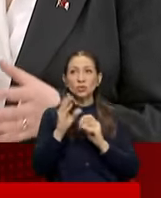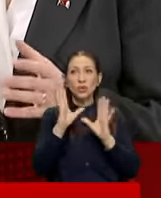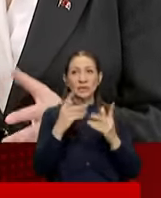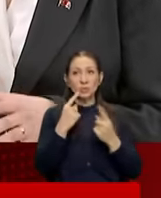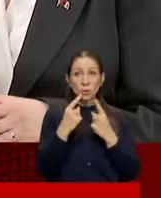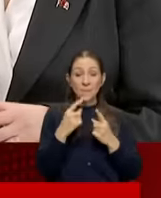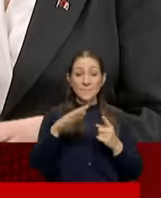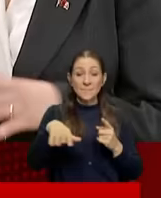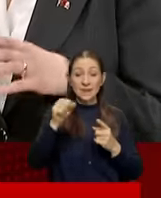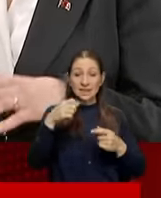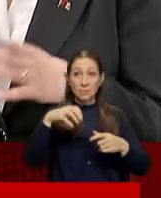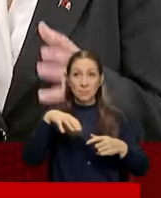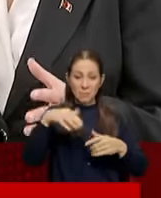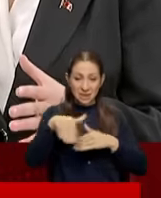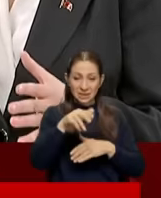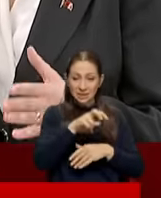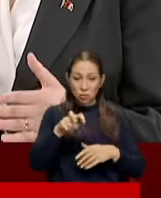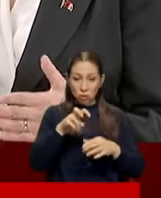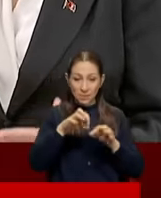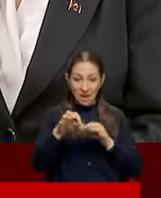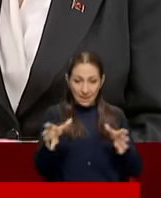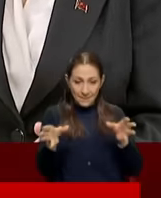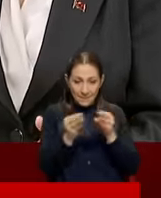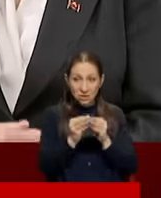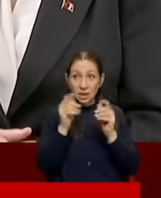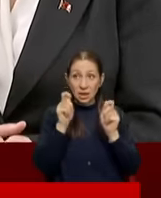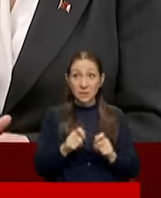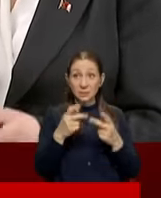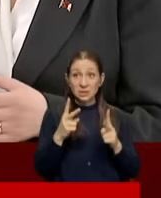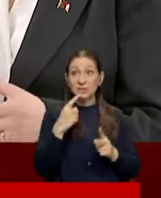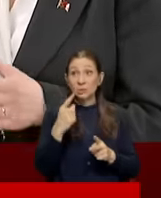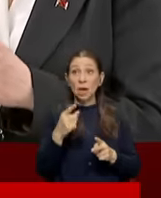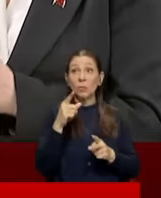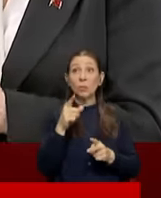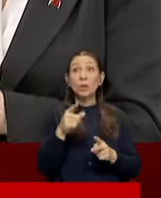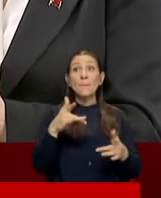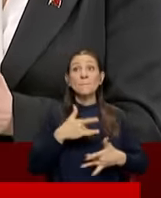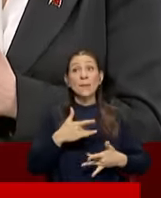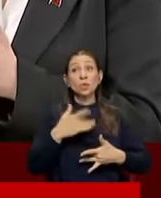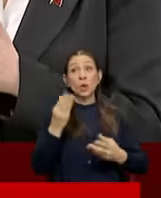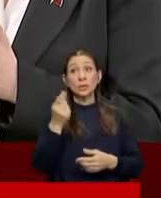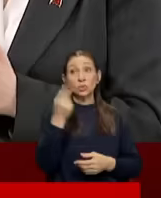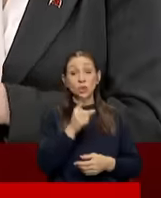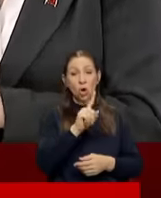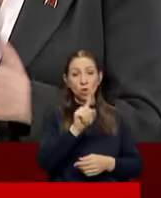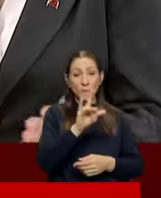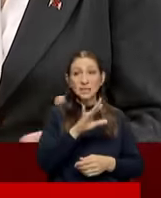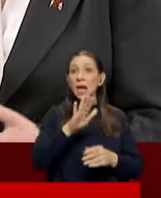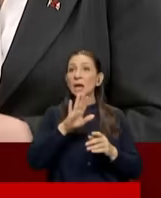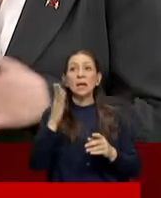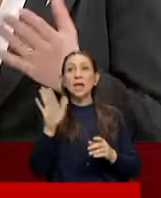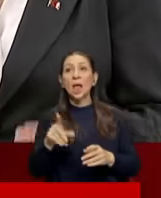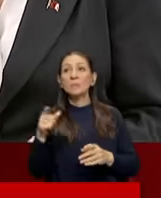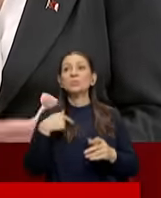konuştuk Merkez mahallede mesela 8 metrekare birleştirme ile uygulamaya geçeriz demişler bundan memnun olan % 1101 ise geri